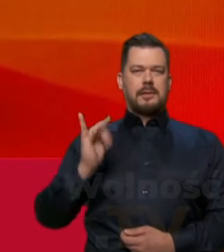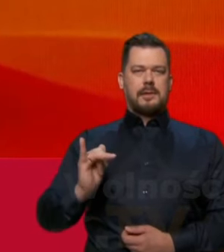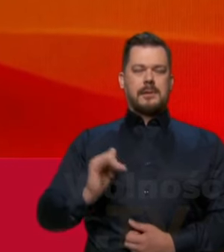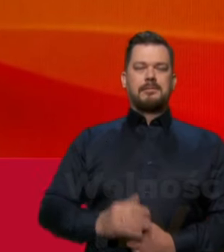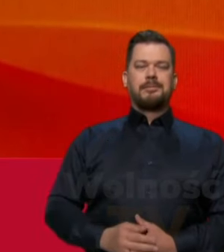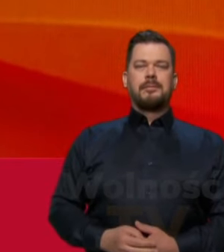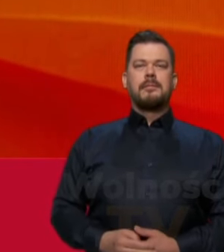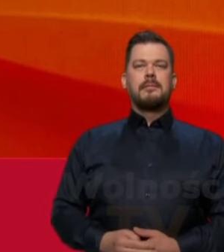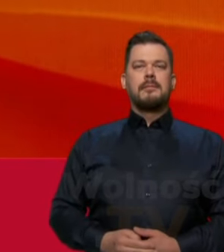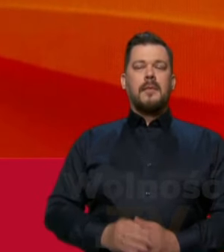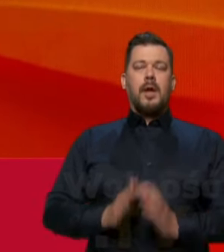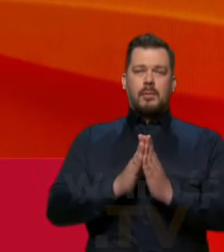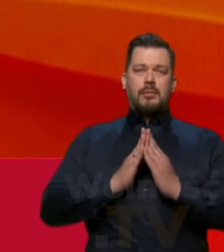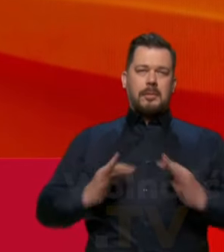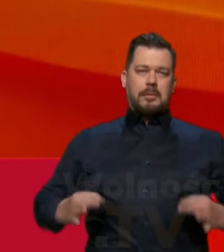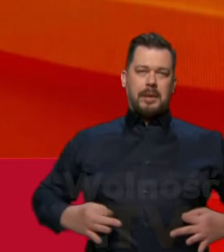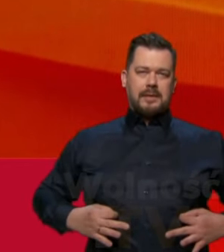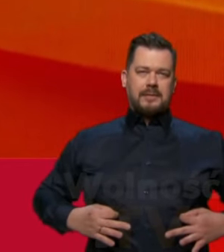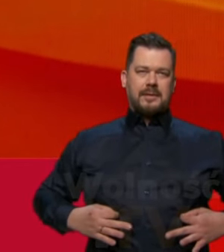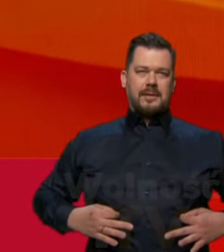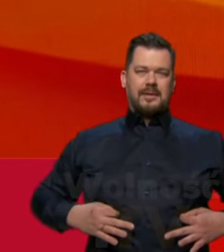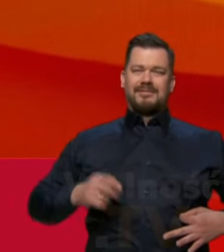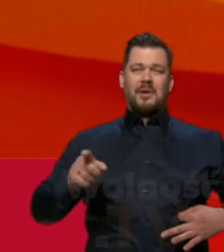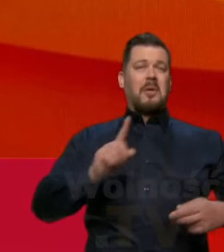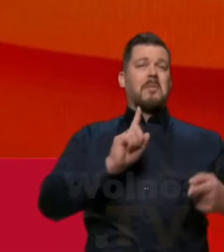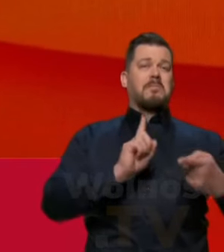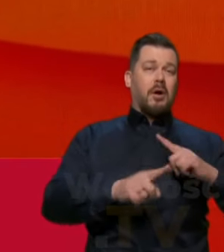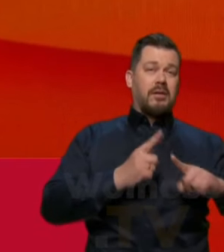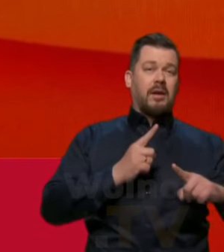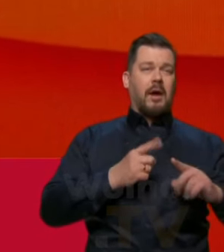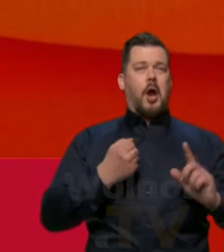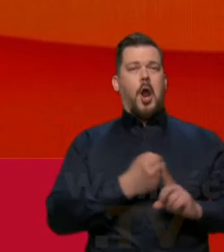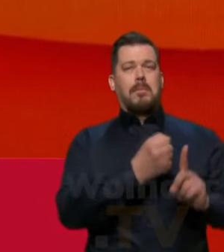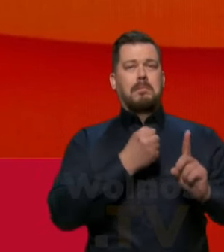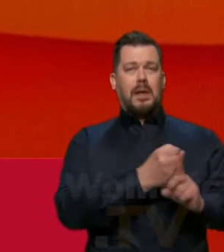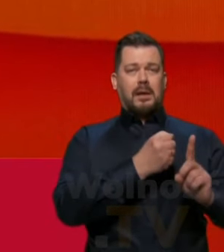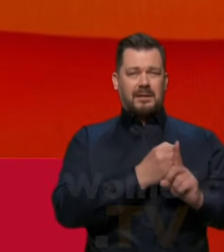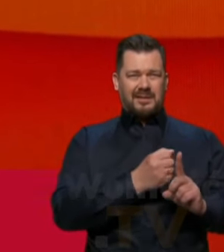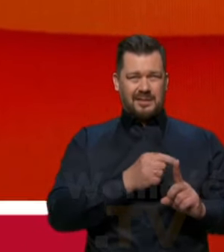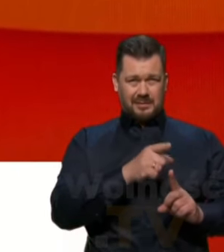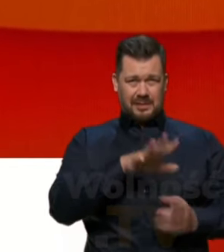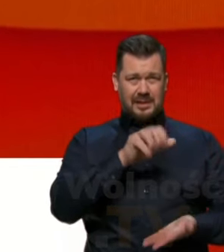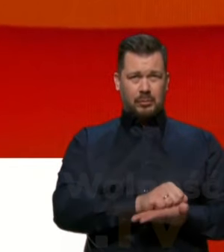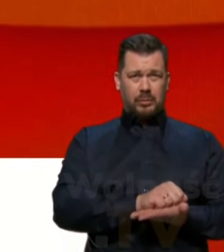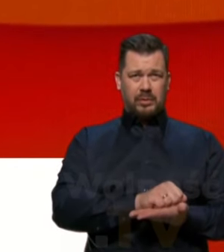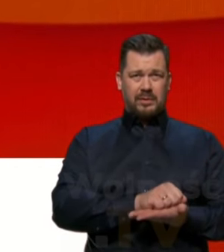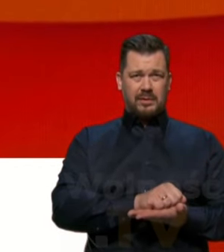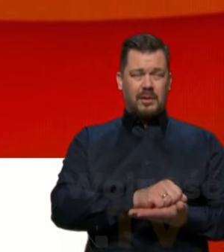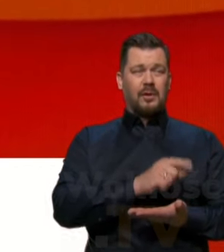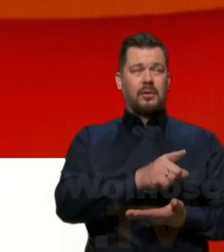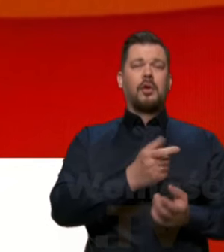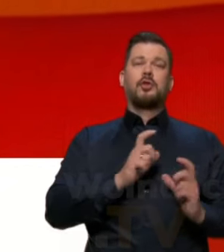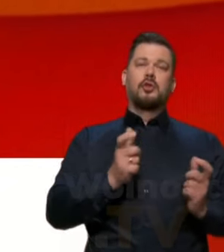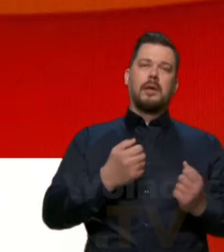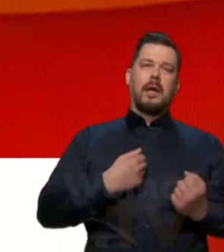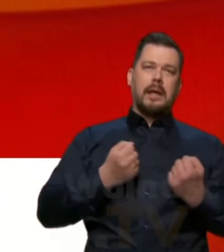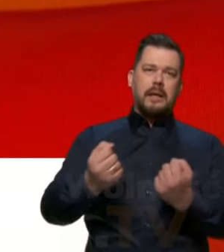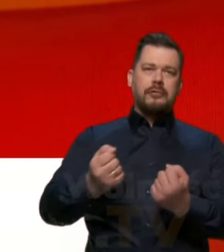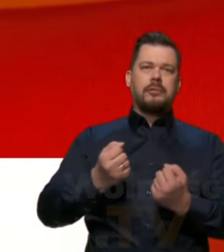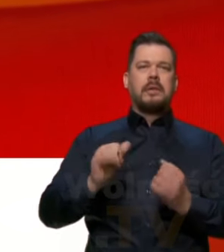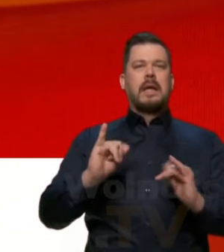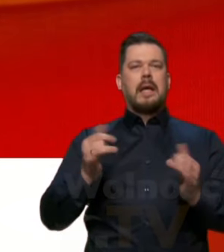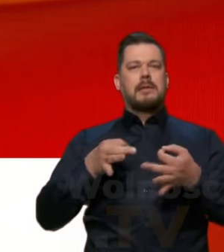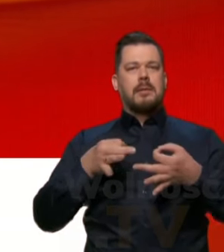proszę. Proszę państwa, to nie politycy i nie lobbyści mają decydować o tym, czym mamy jeździć, jak się mamy